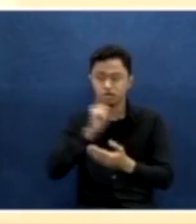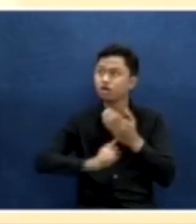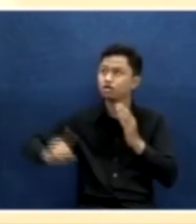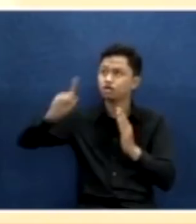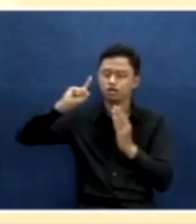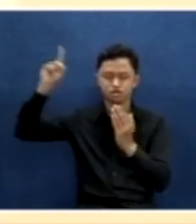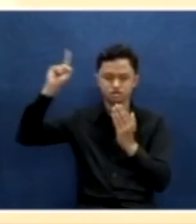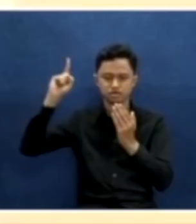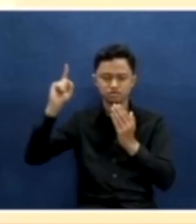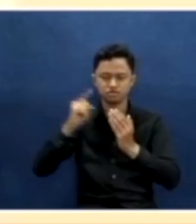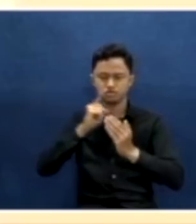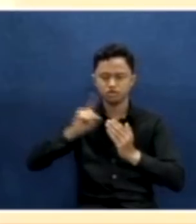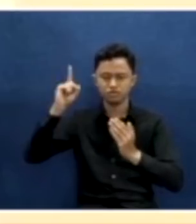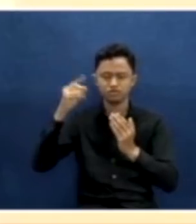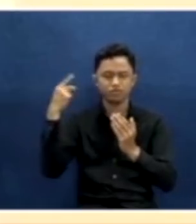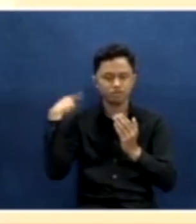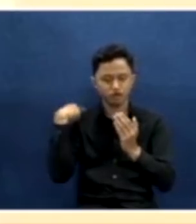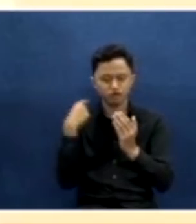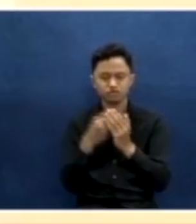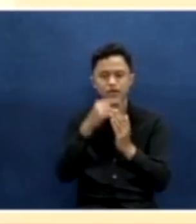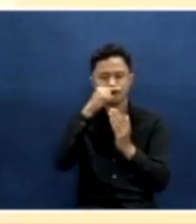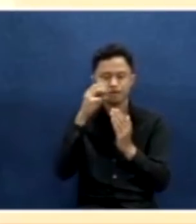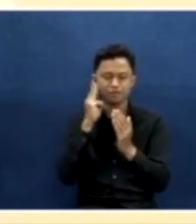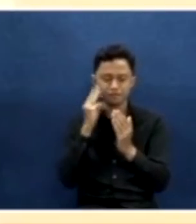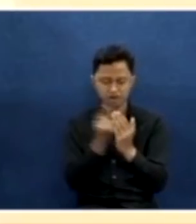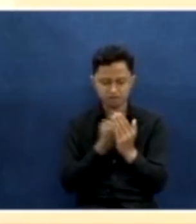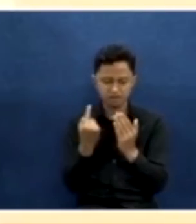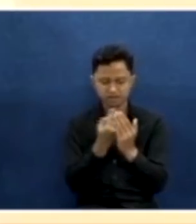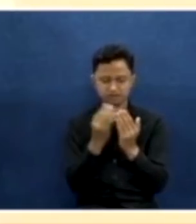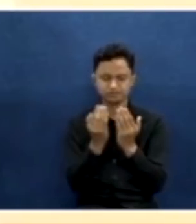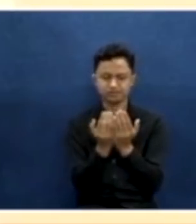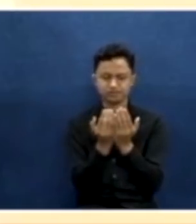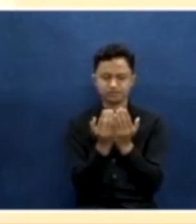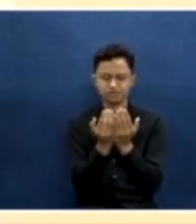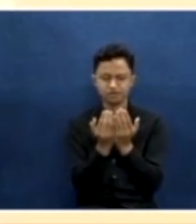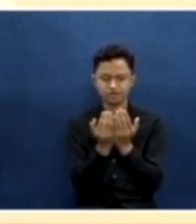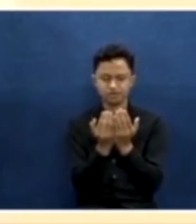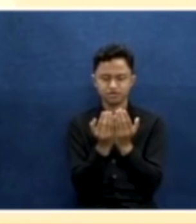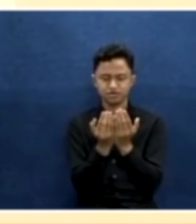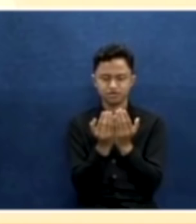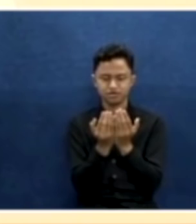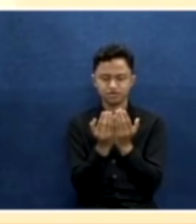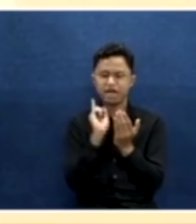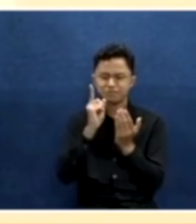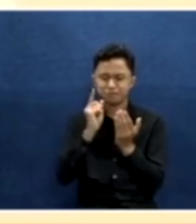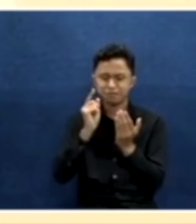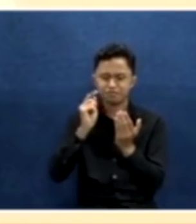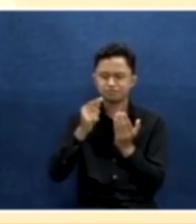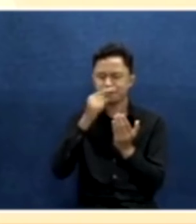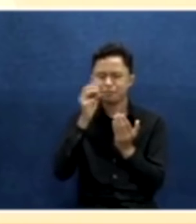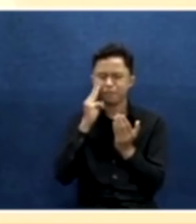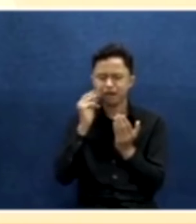mujibassailin Ya Allah jadikanlah orang tua kami Atau segala kepayahan dan kesusahan yang